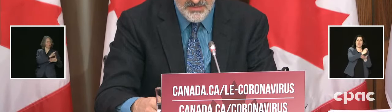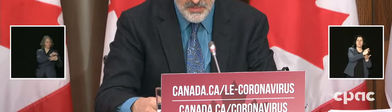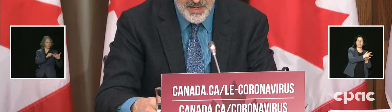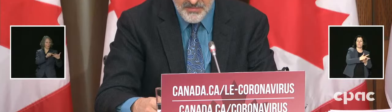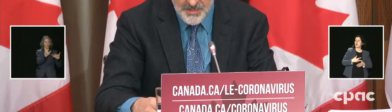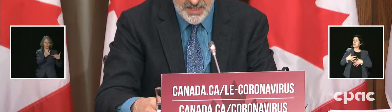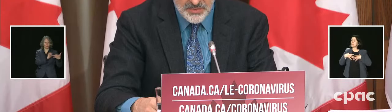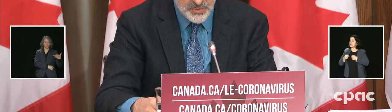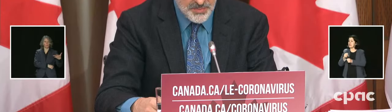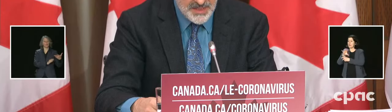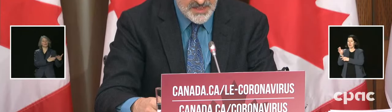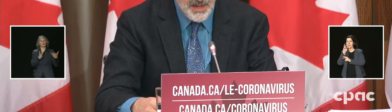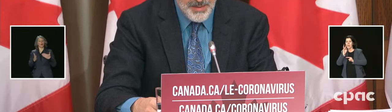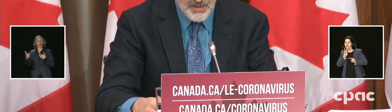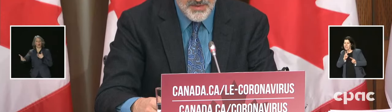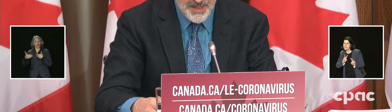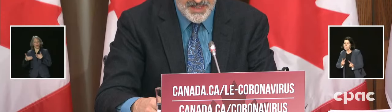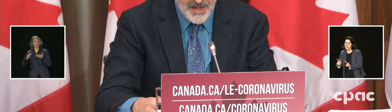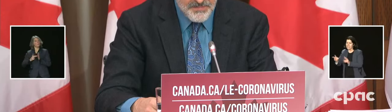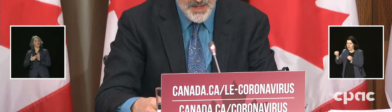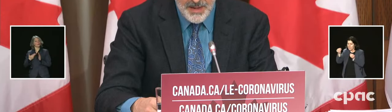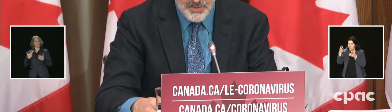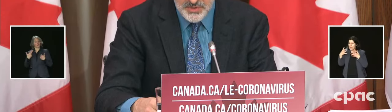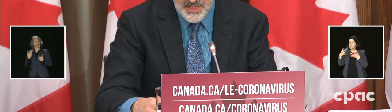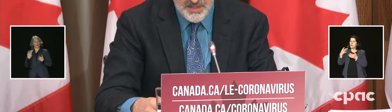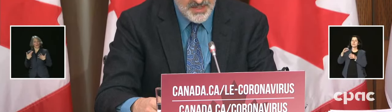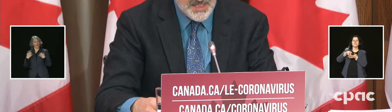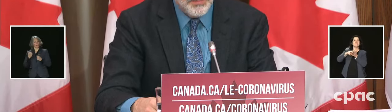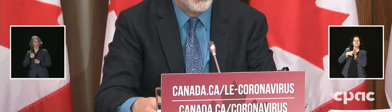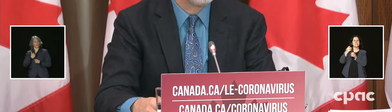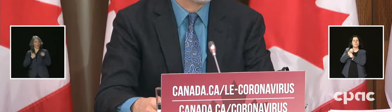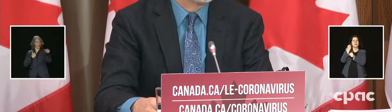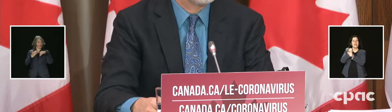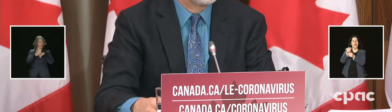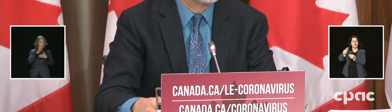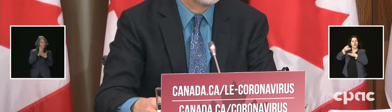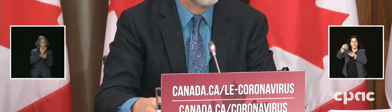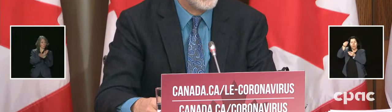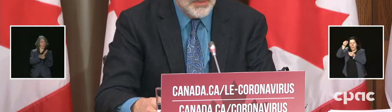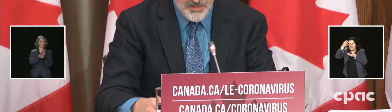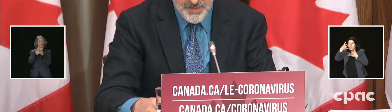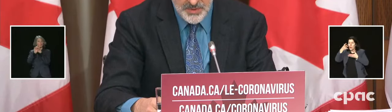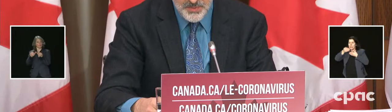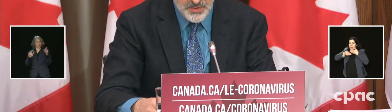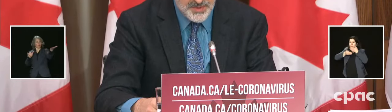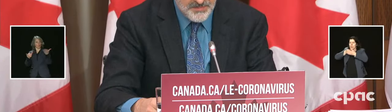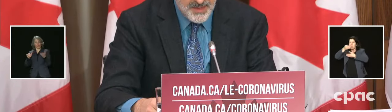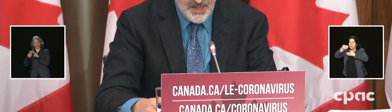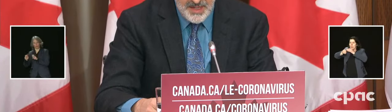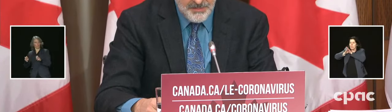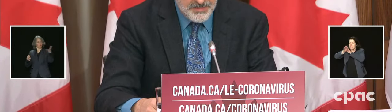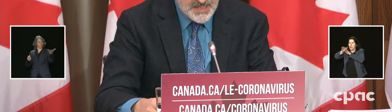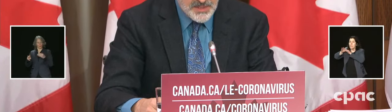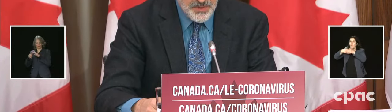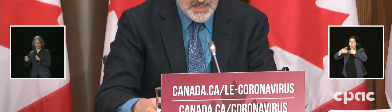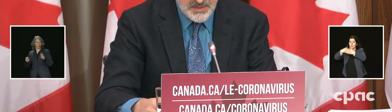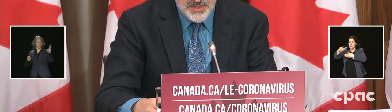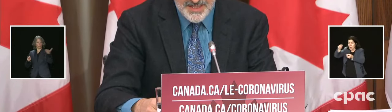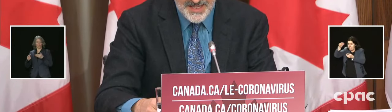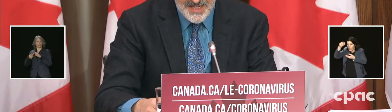Canada d'évaluer l'information soumise par le fabricant à mesure qu'elle devient disponible pendant toutes les étapes du développement du produit. Même